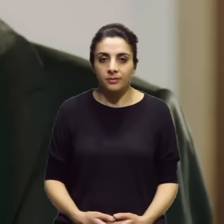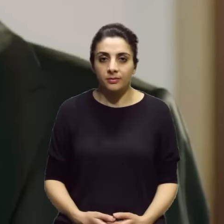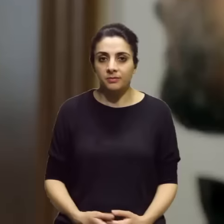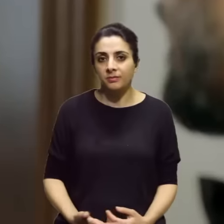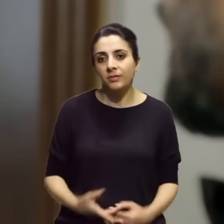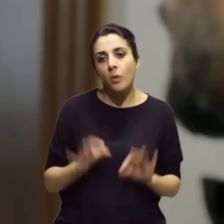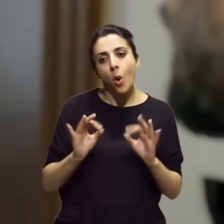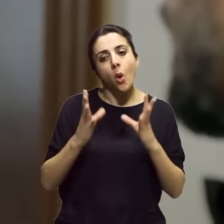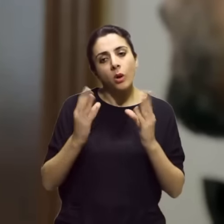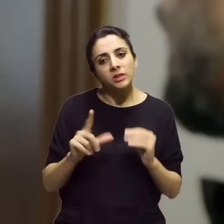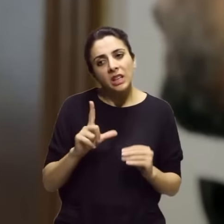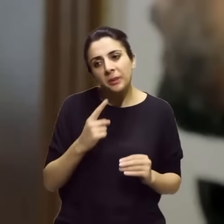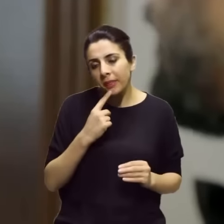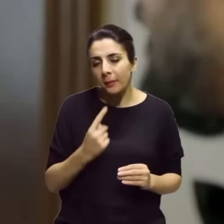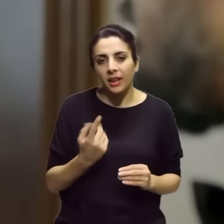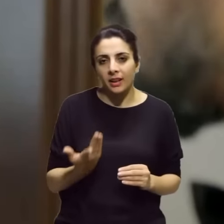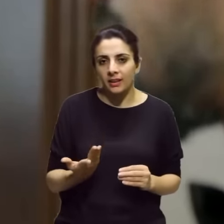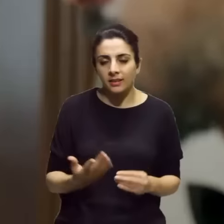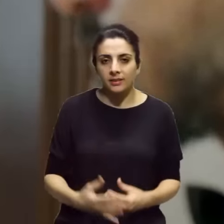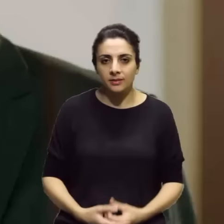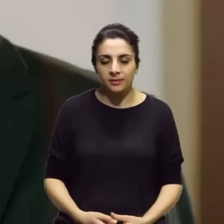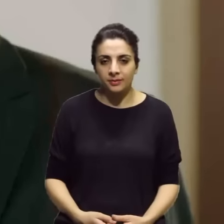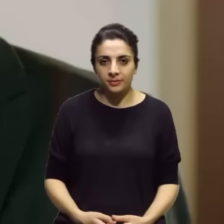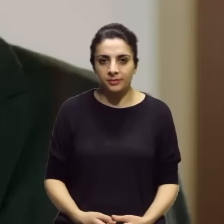Demek ki böyle olması gerekiyormuş Mazhar.